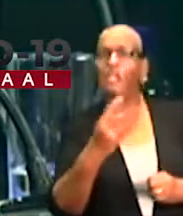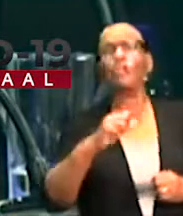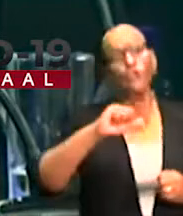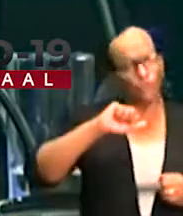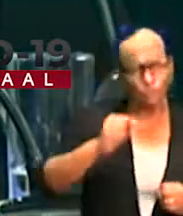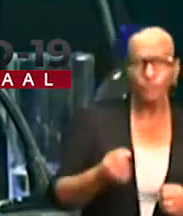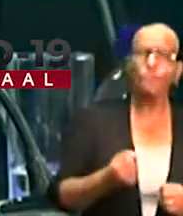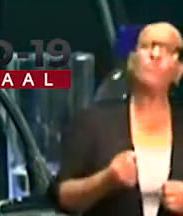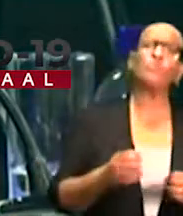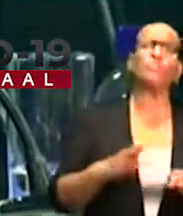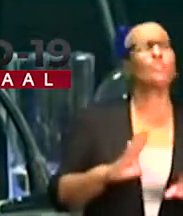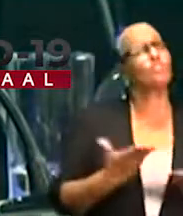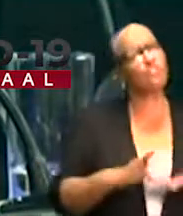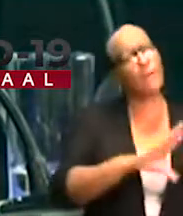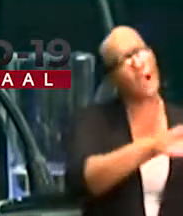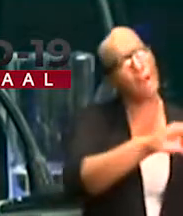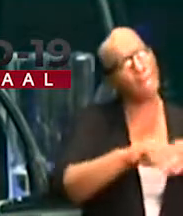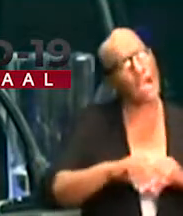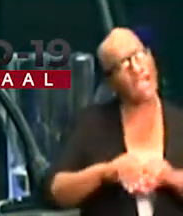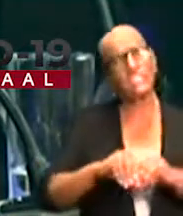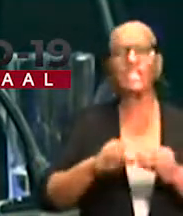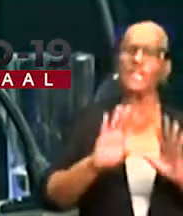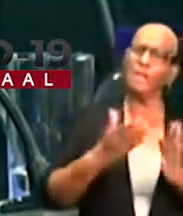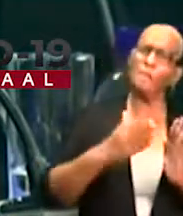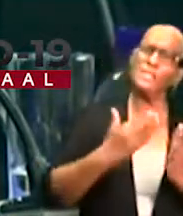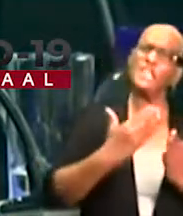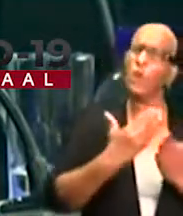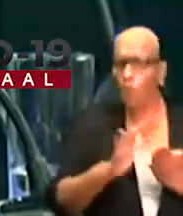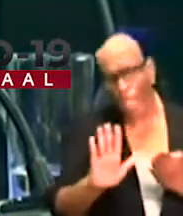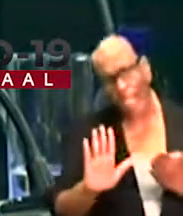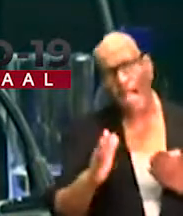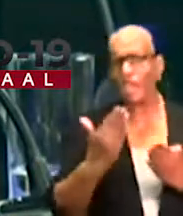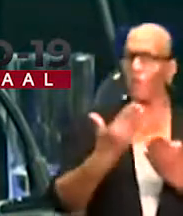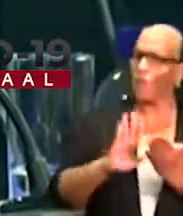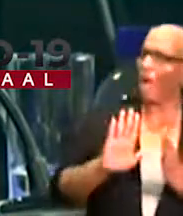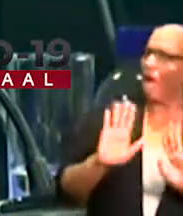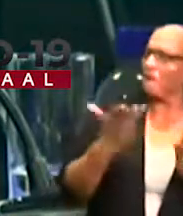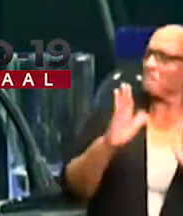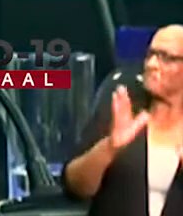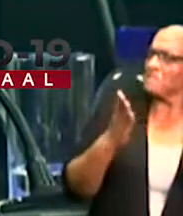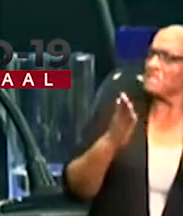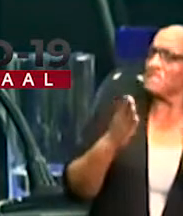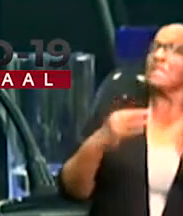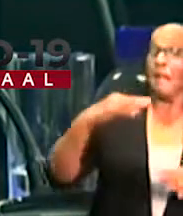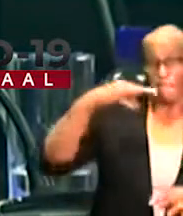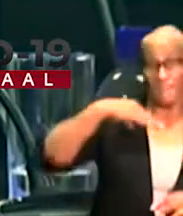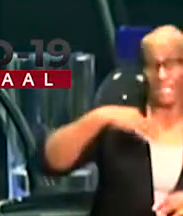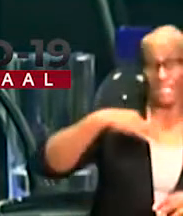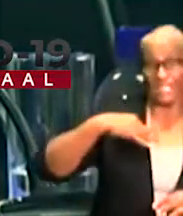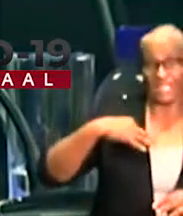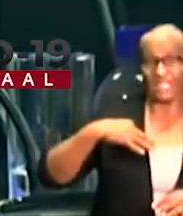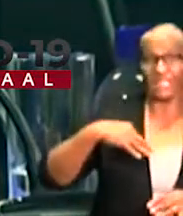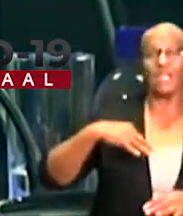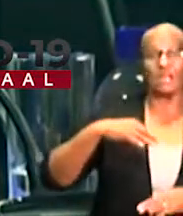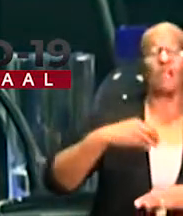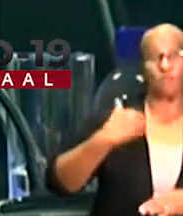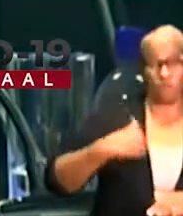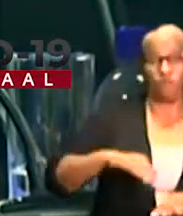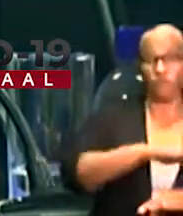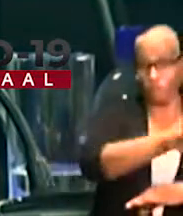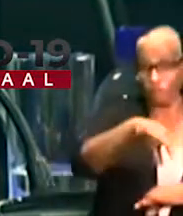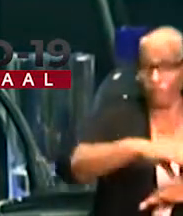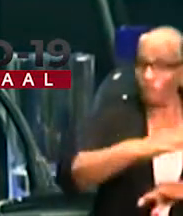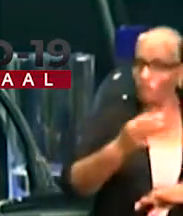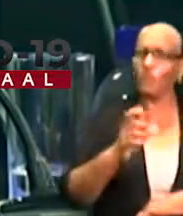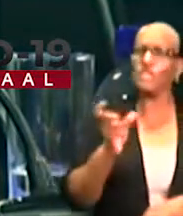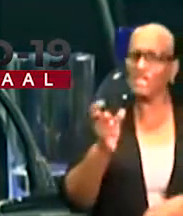opheffen, welke de minister waarschijnlijk verder in detail zal bespreken met u. Maar let wel, het OMT geeft